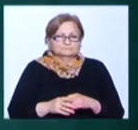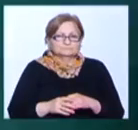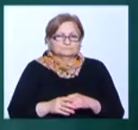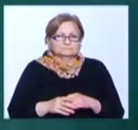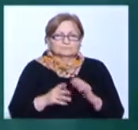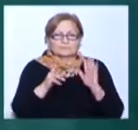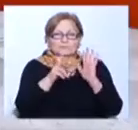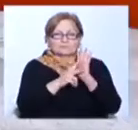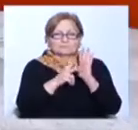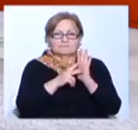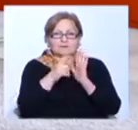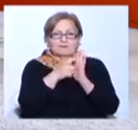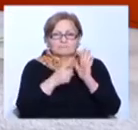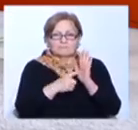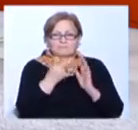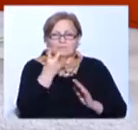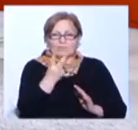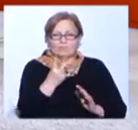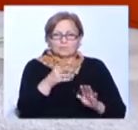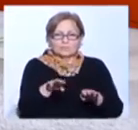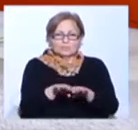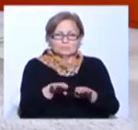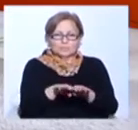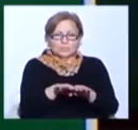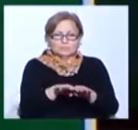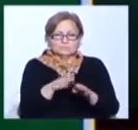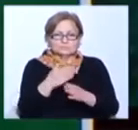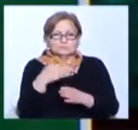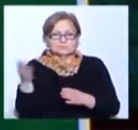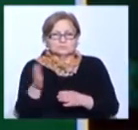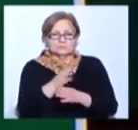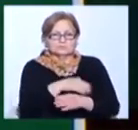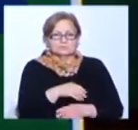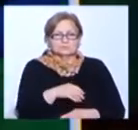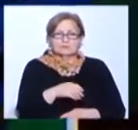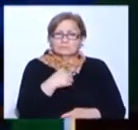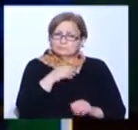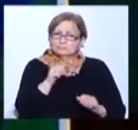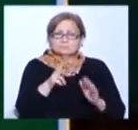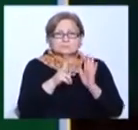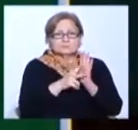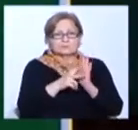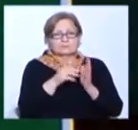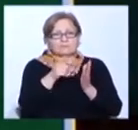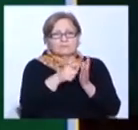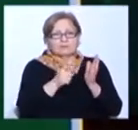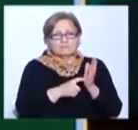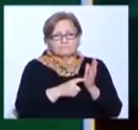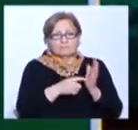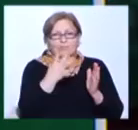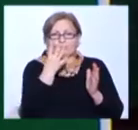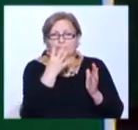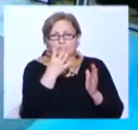8 გავყავი ორ ტოლ ნაწილად. შემიძლია 8 გავყო 4 ტოლ ნაწილადაც. ნახეთ